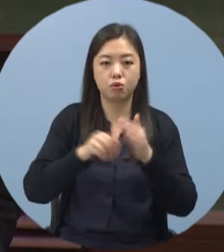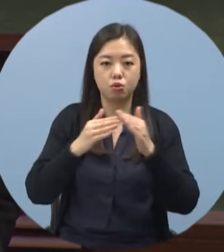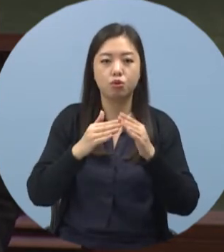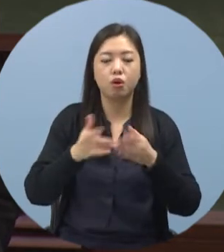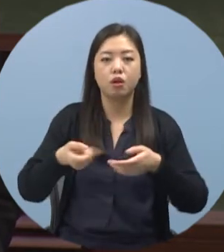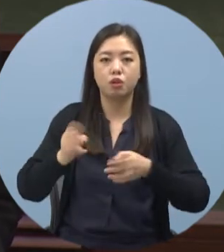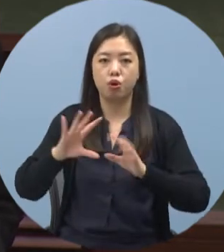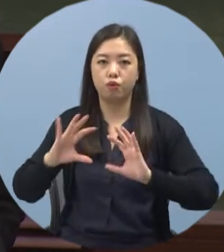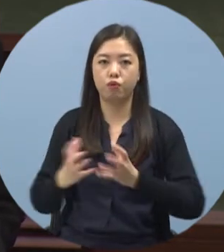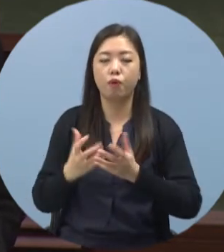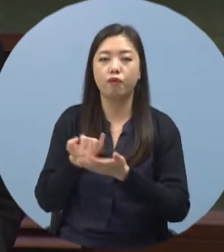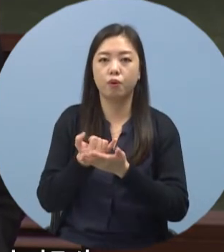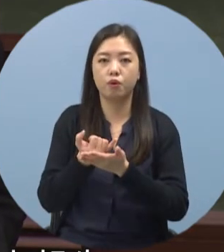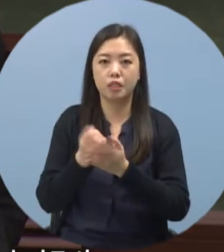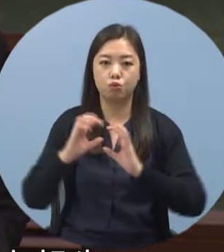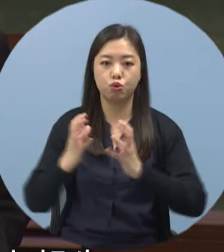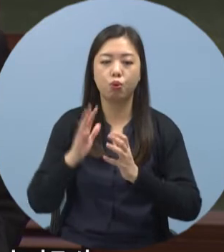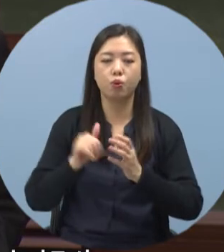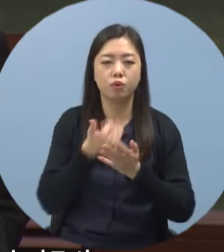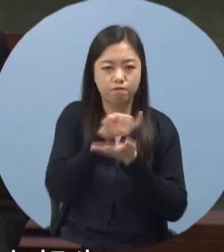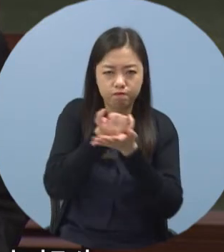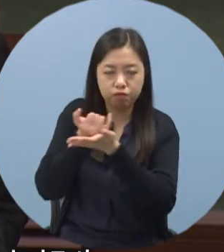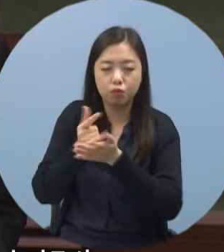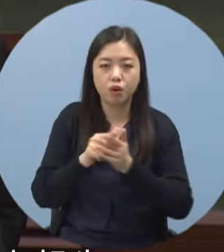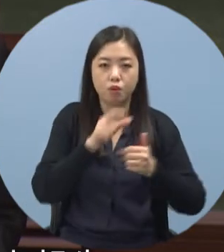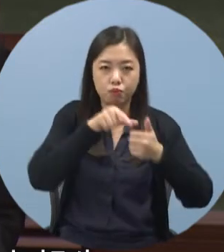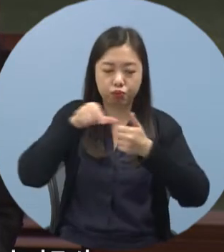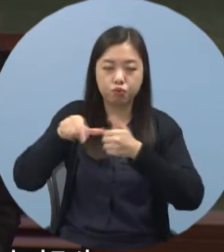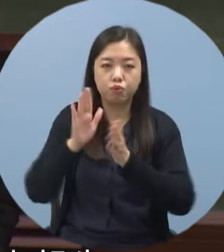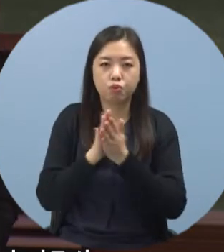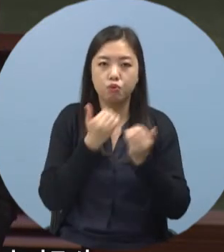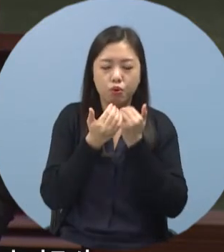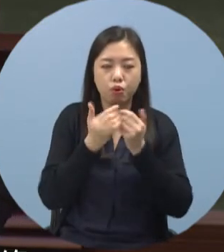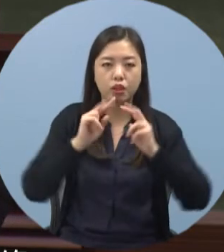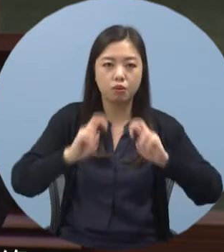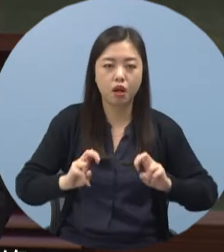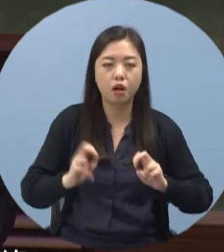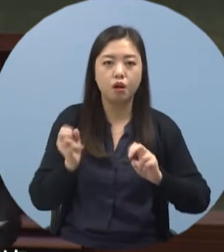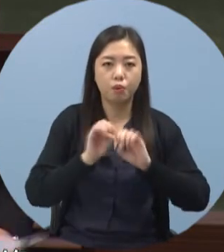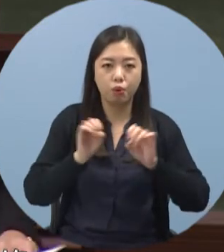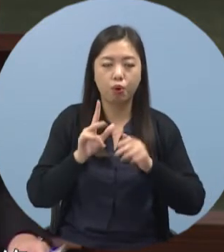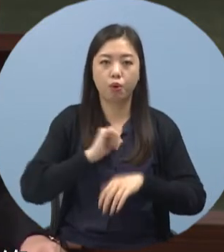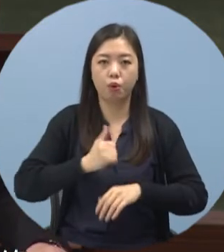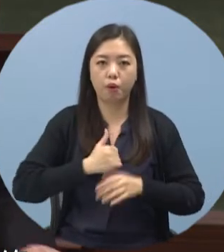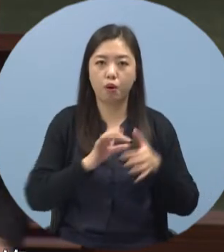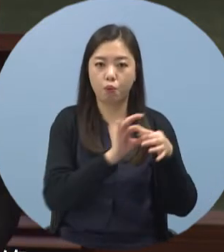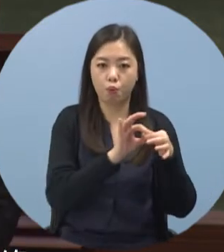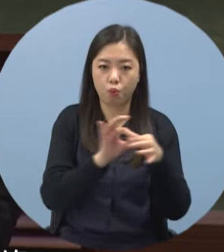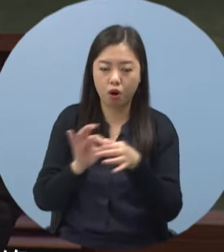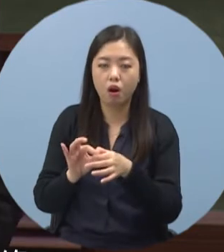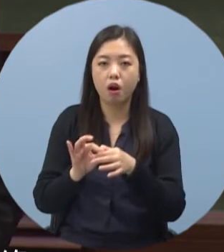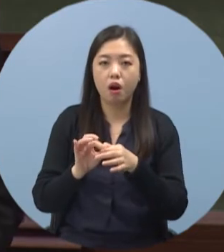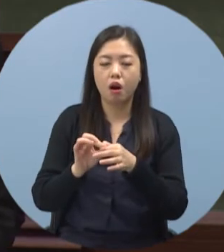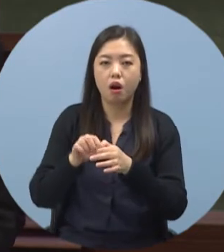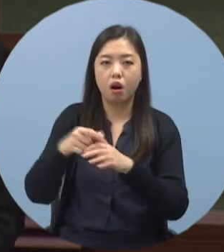立了一個覆檢小組，逐一檢視每宗舉報個案的調查報告和僱主的相關強積金記